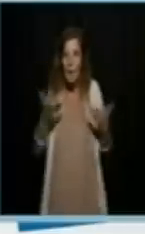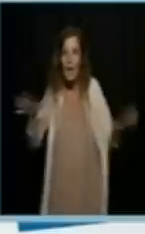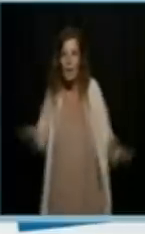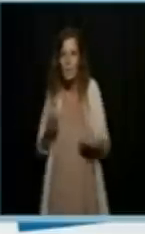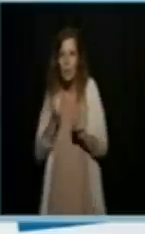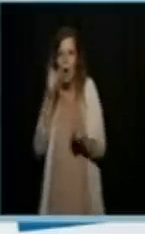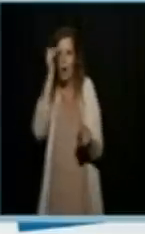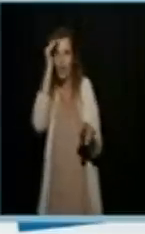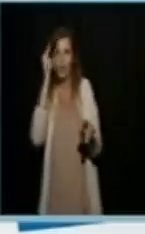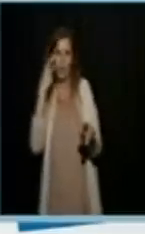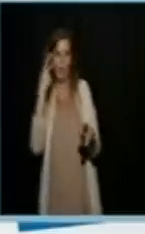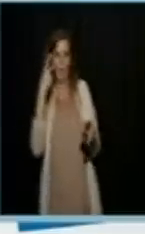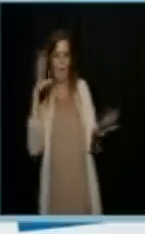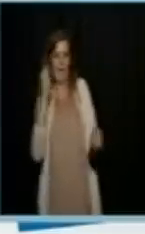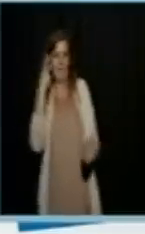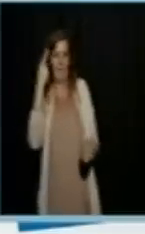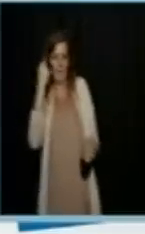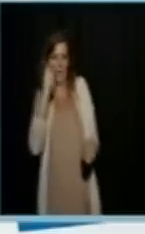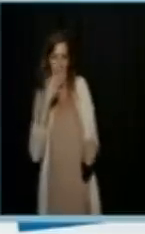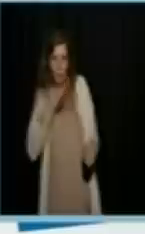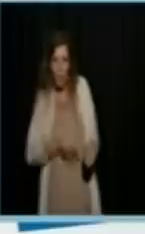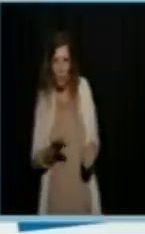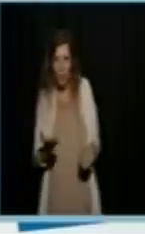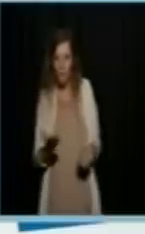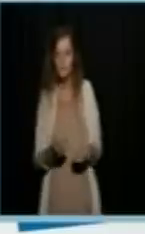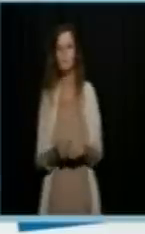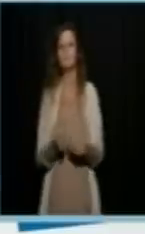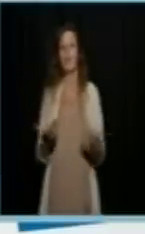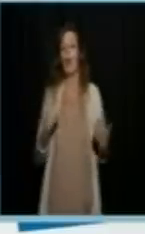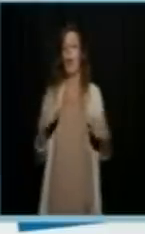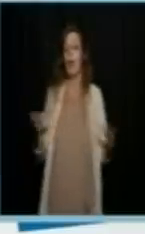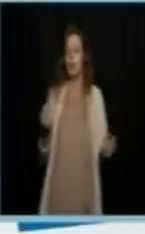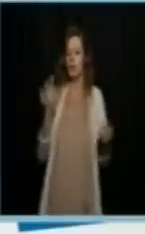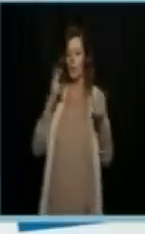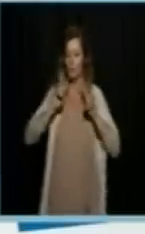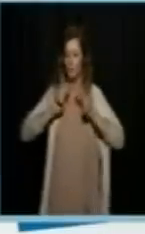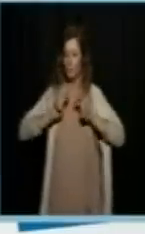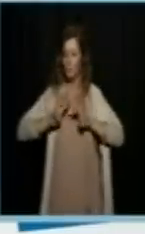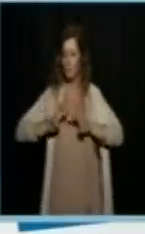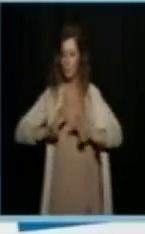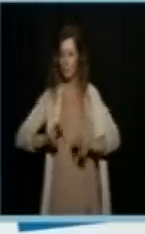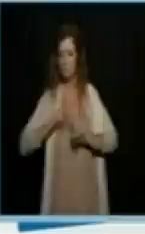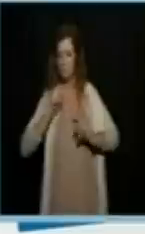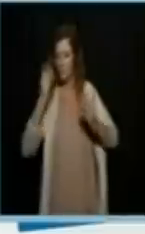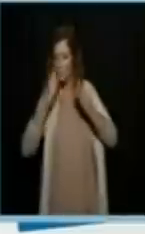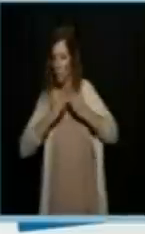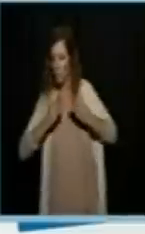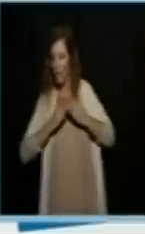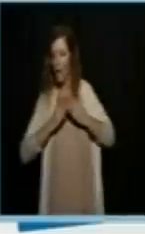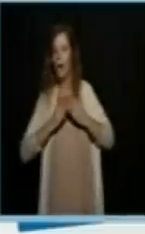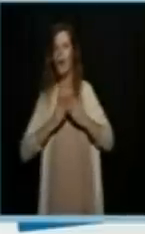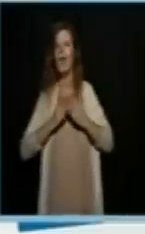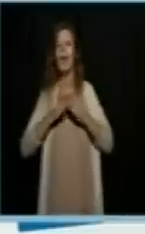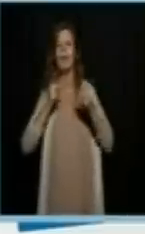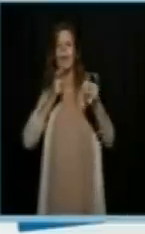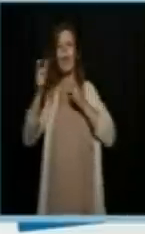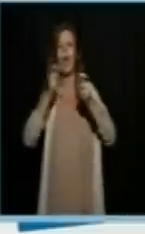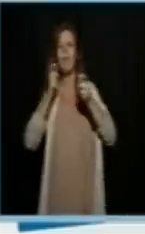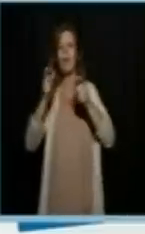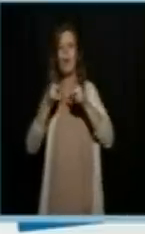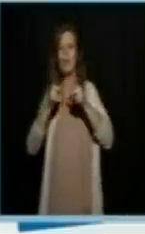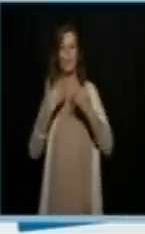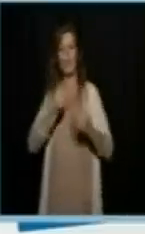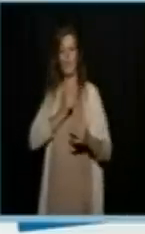video su YouTube. Allora io iniziai a studiare, studiai telecomunicazioni da autodidatta, diventai